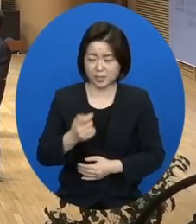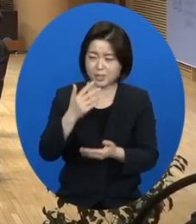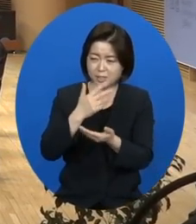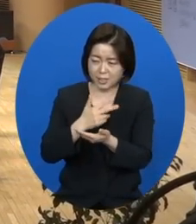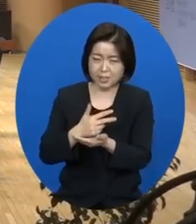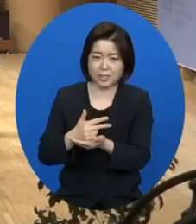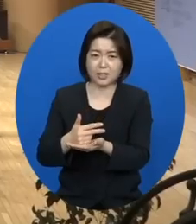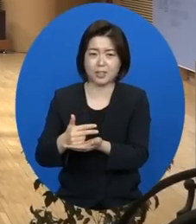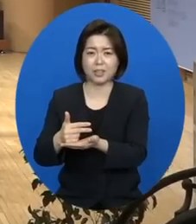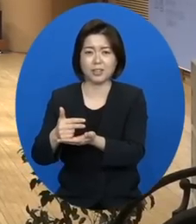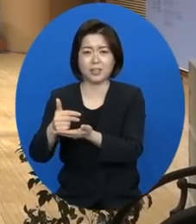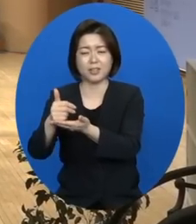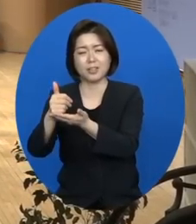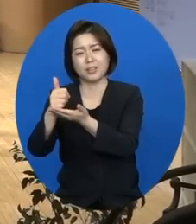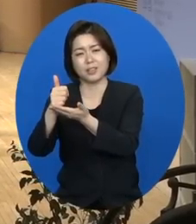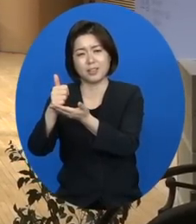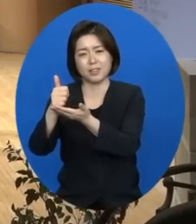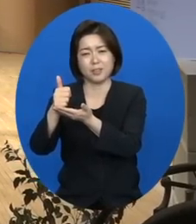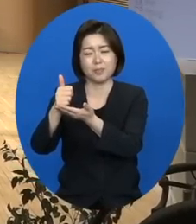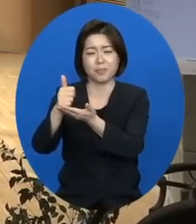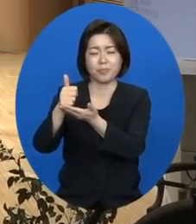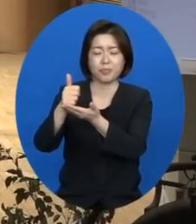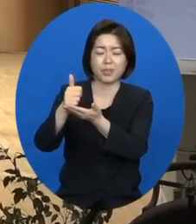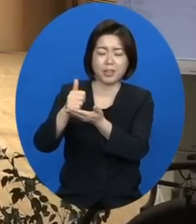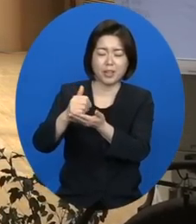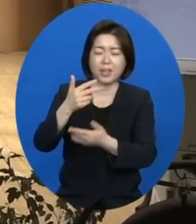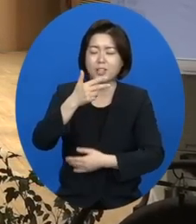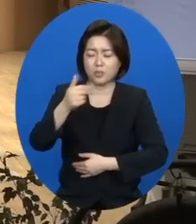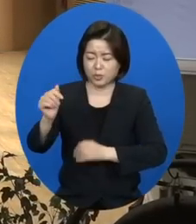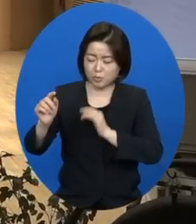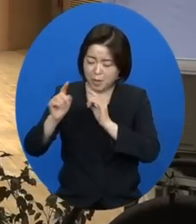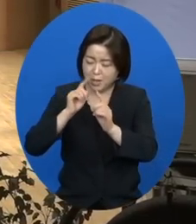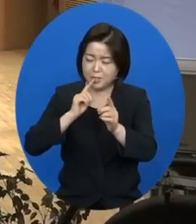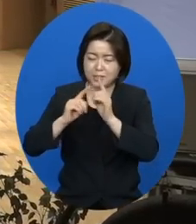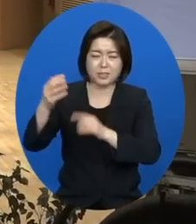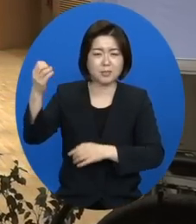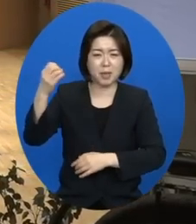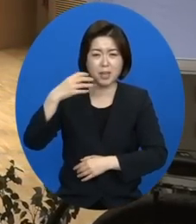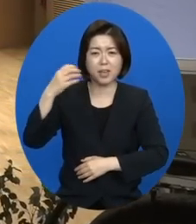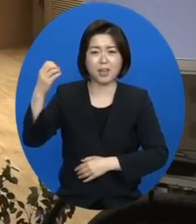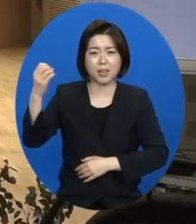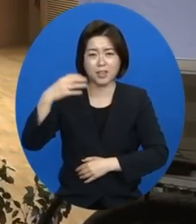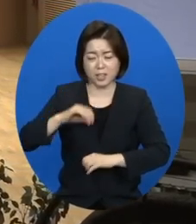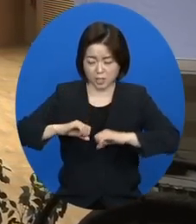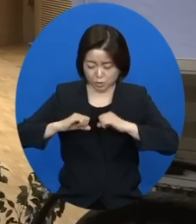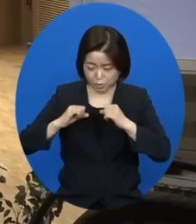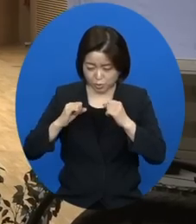주니 주 말씀에 주 말씀에